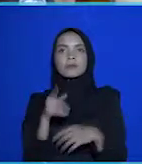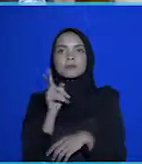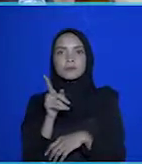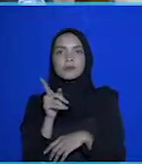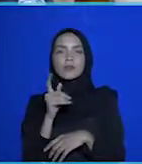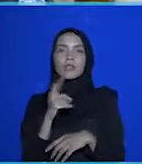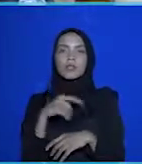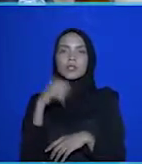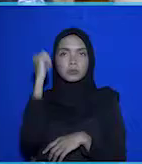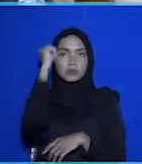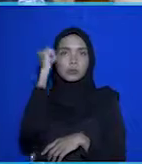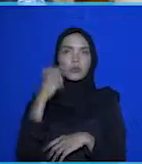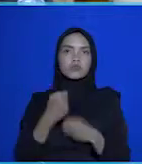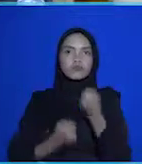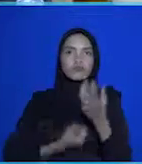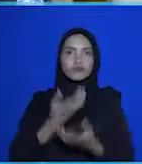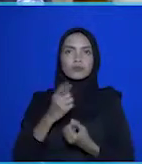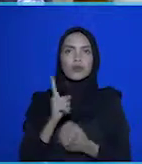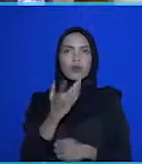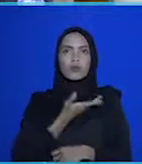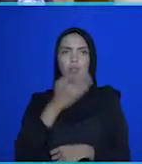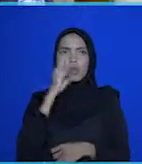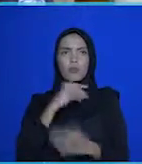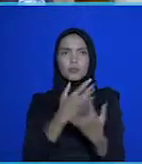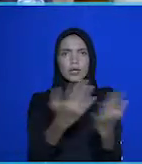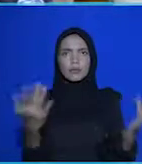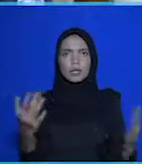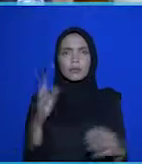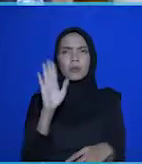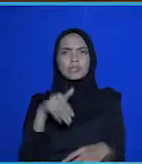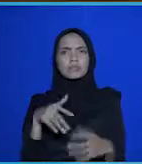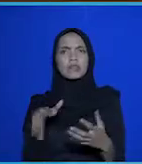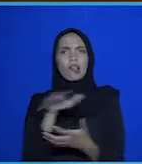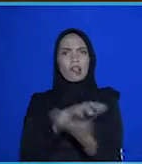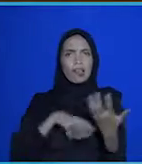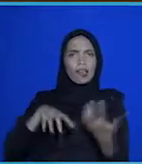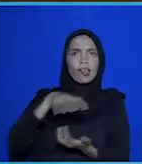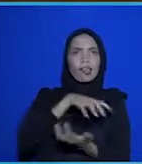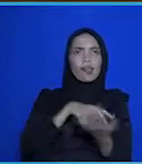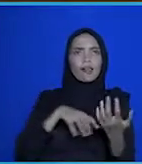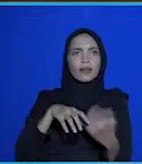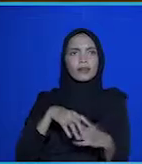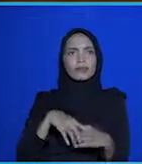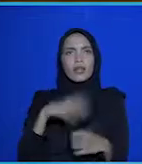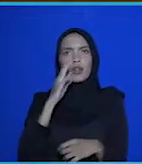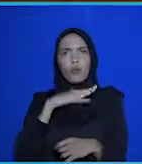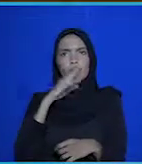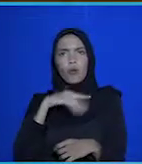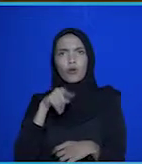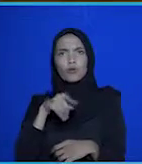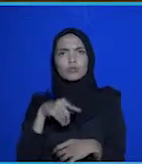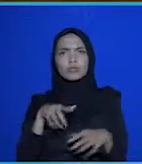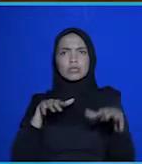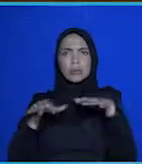saja. Beliau akan menjelaskan, jadi kita pengen tahu karena di masyarakat juga masih simpang siur ini gempa